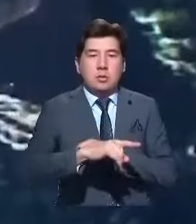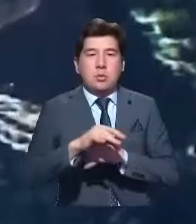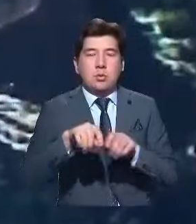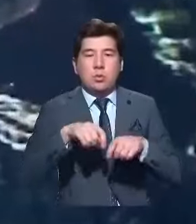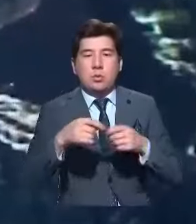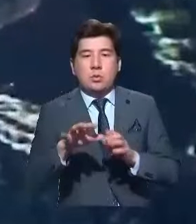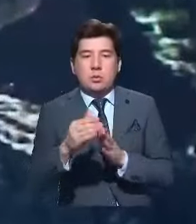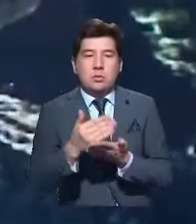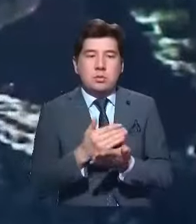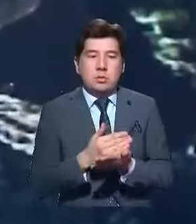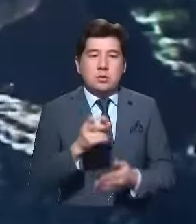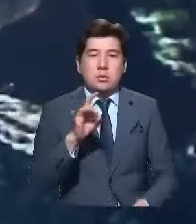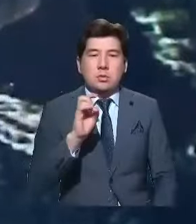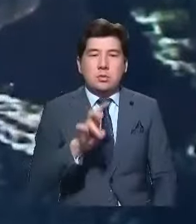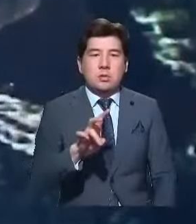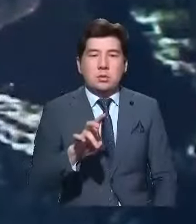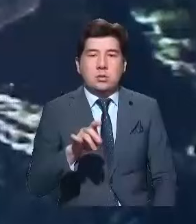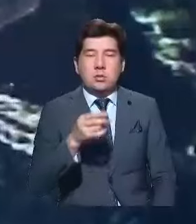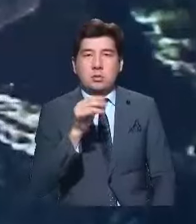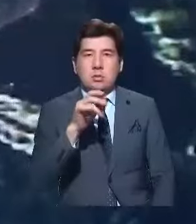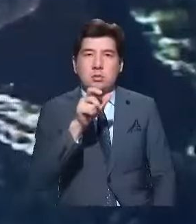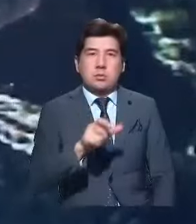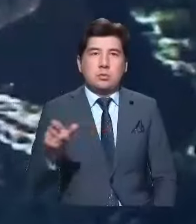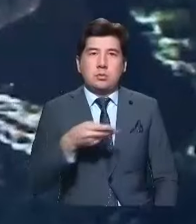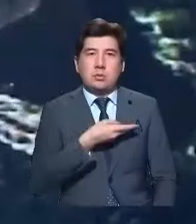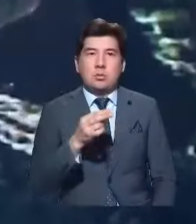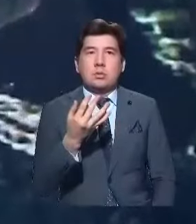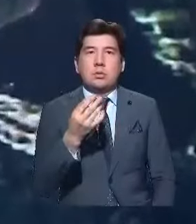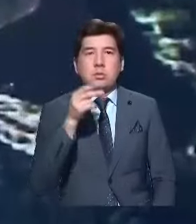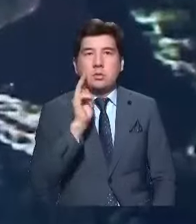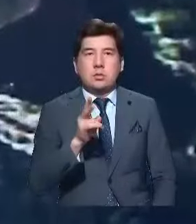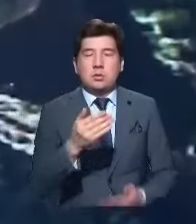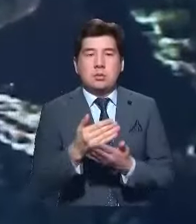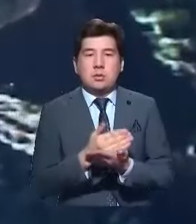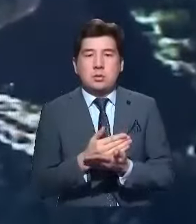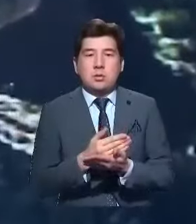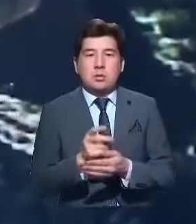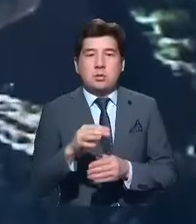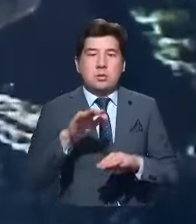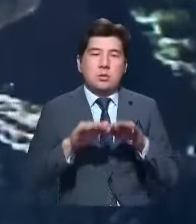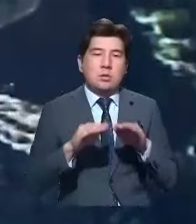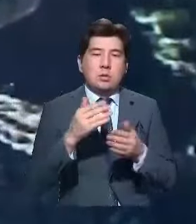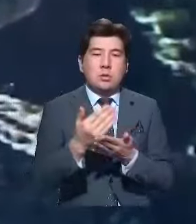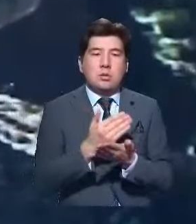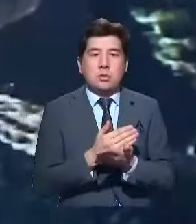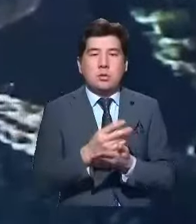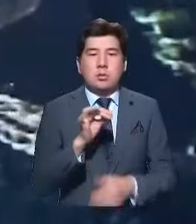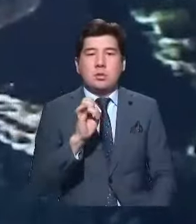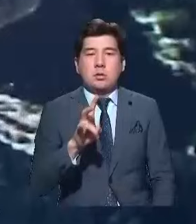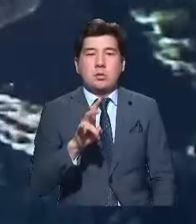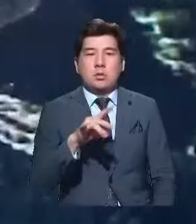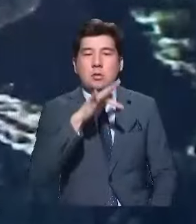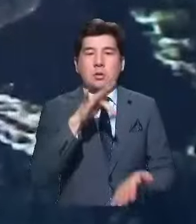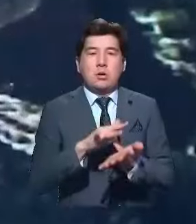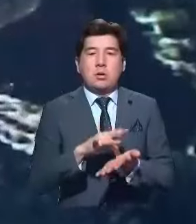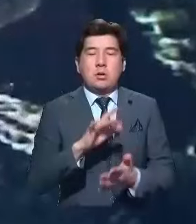трейлеров. Точное число жертв пока неизвестно, но погибли по меньшей мере несколько человек. Инцидент был зафиксирован в городе